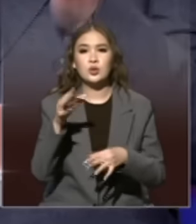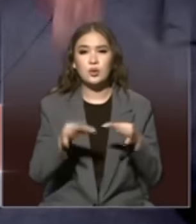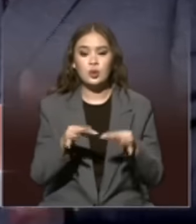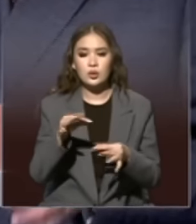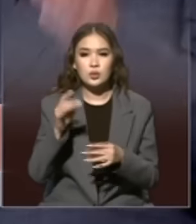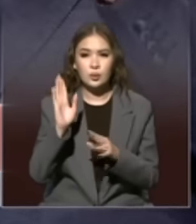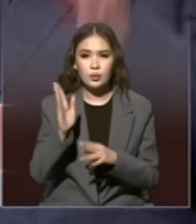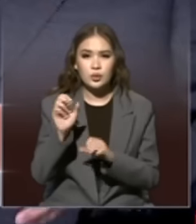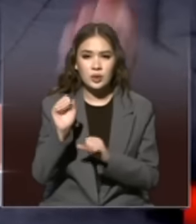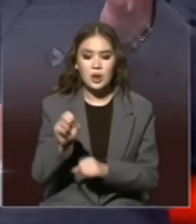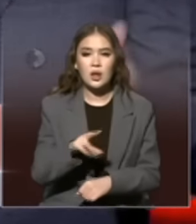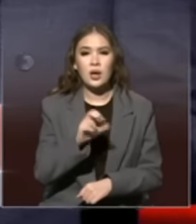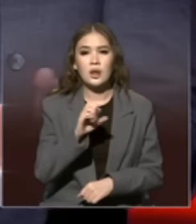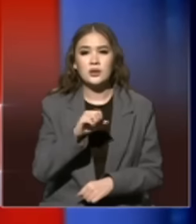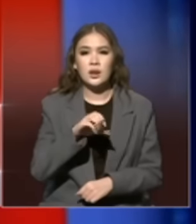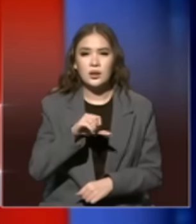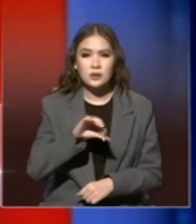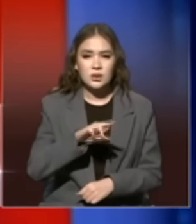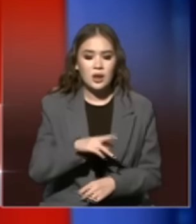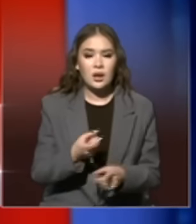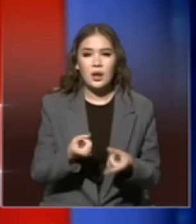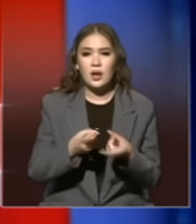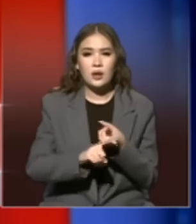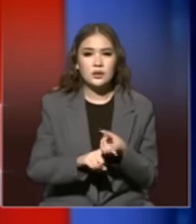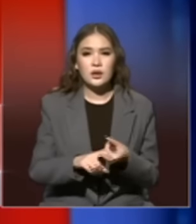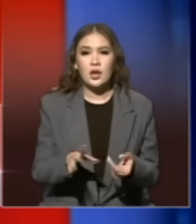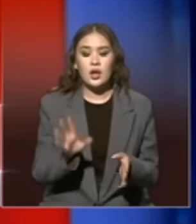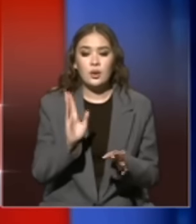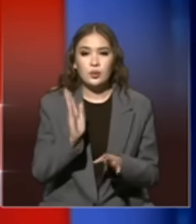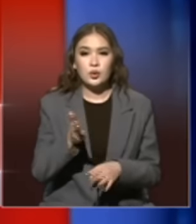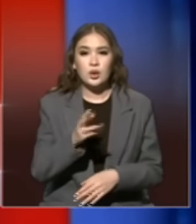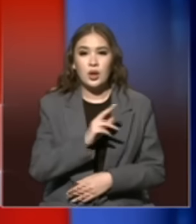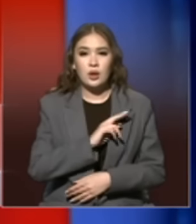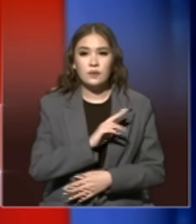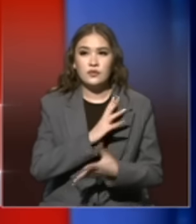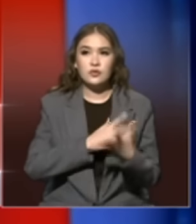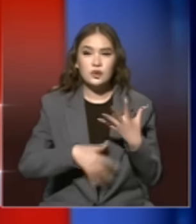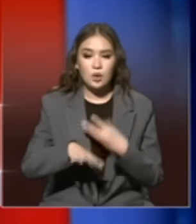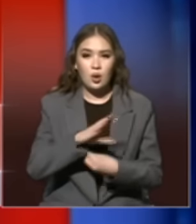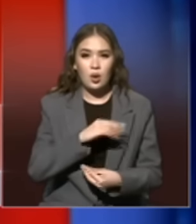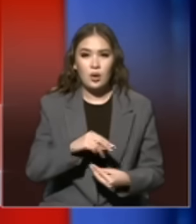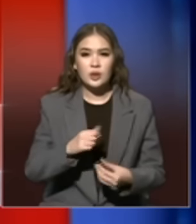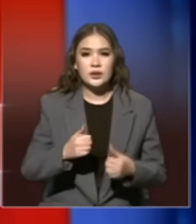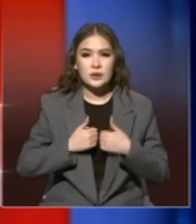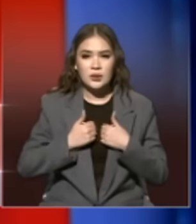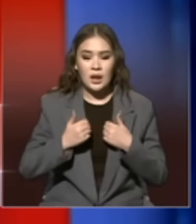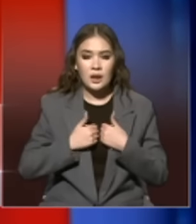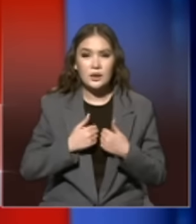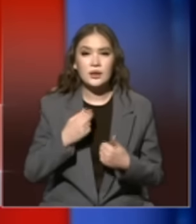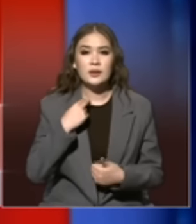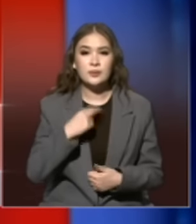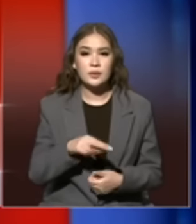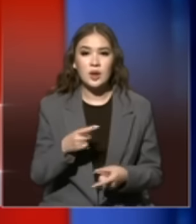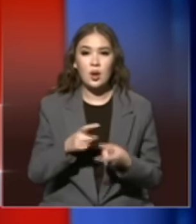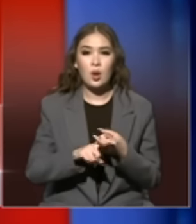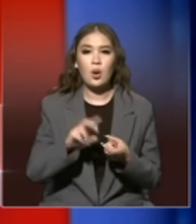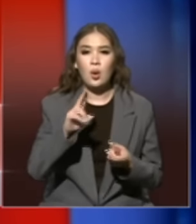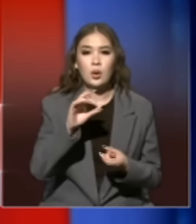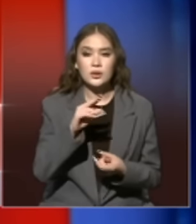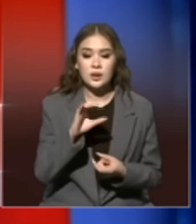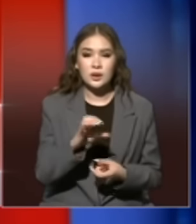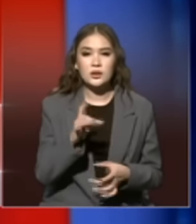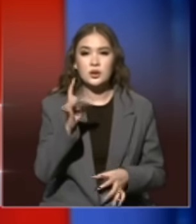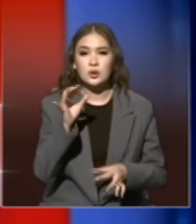қатысады, кассацияға, бәріне де адвокаттар маңдай терімен жаңағы төгіп, осы қылмыстық процессуалдық кодексі